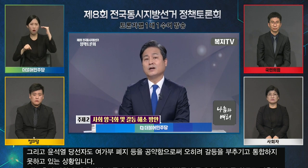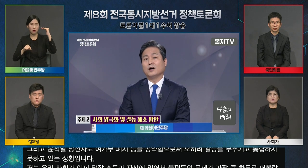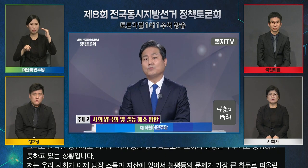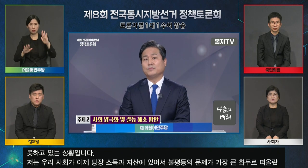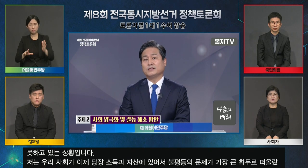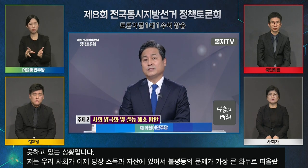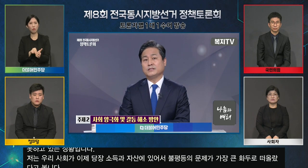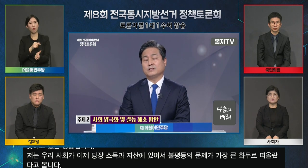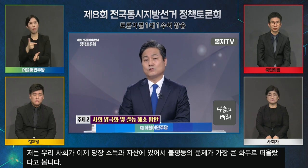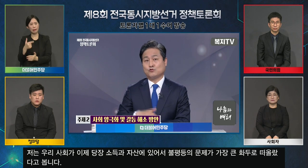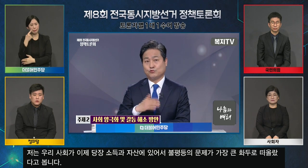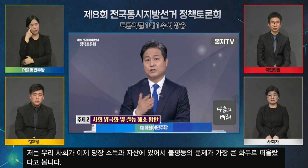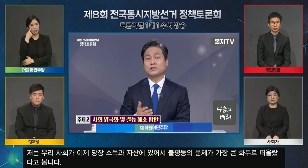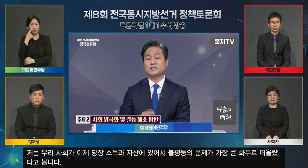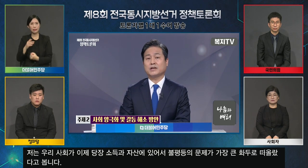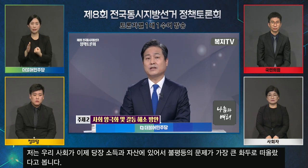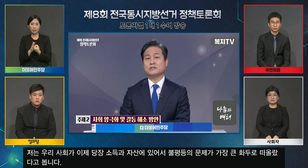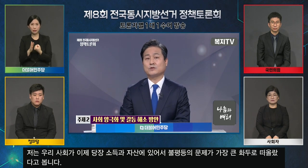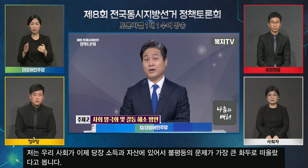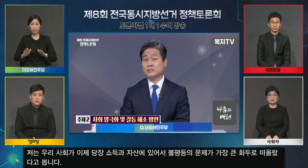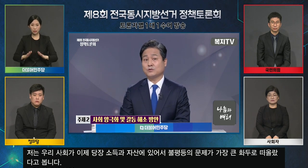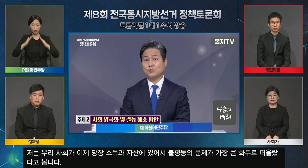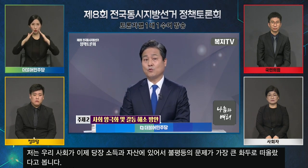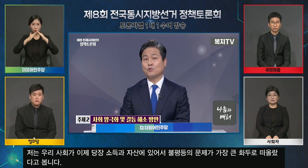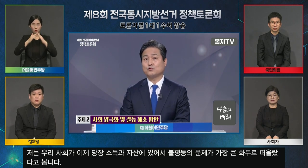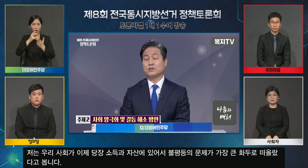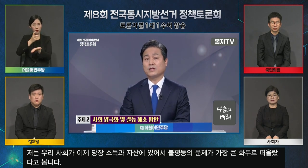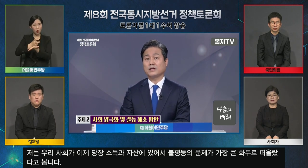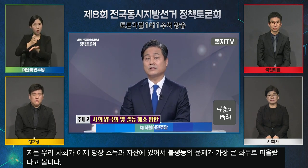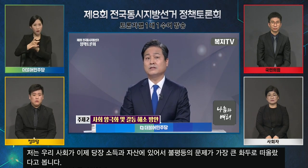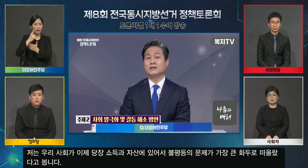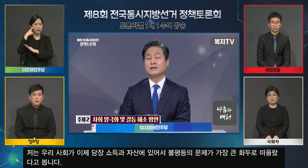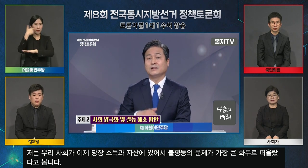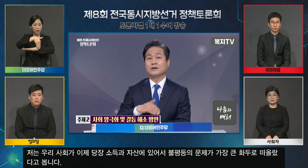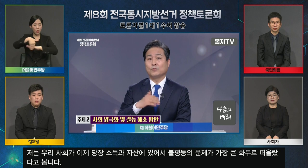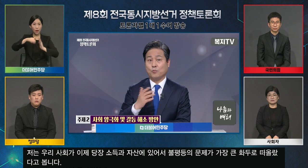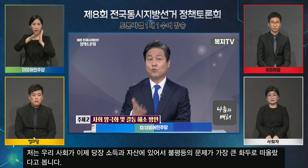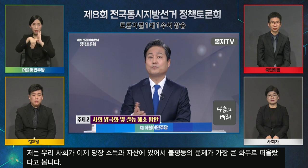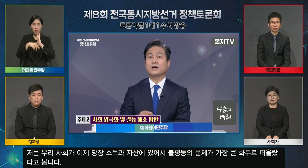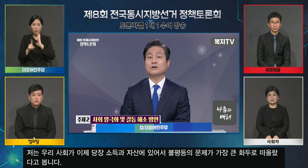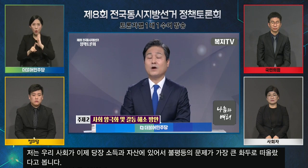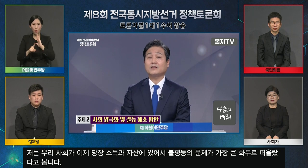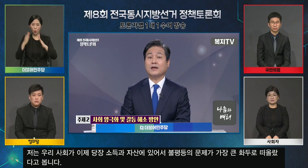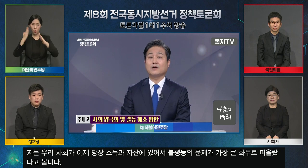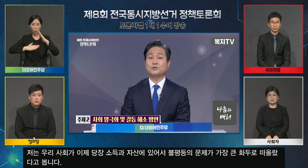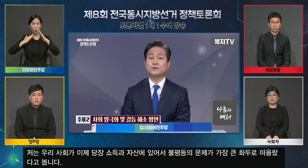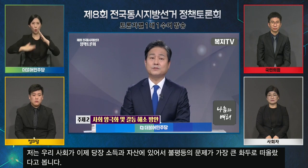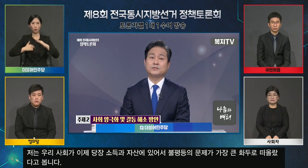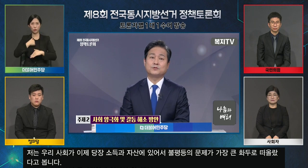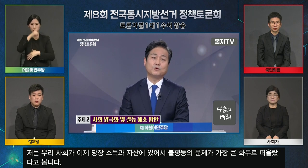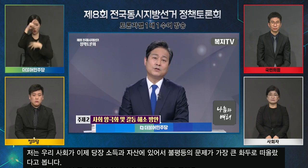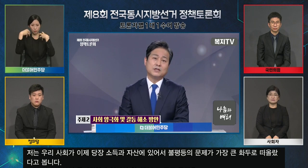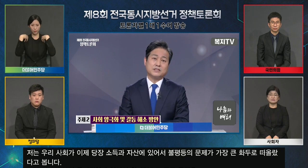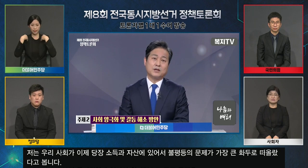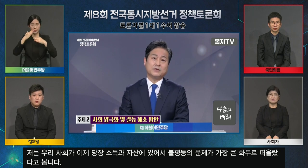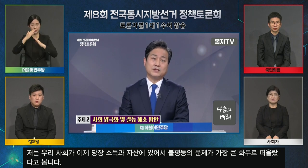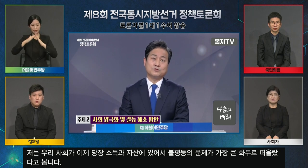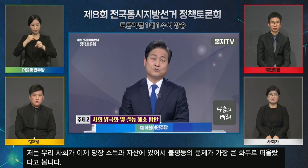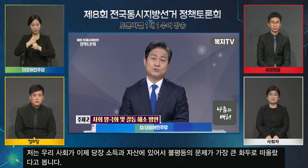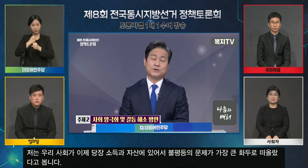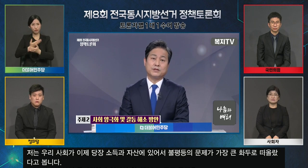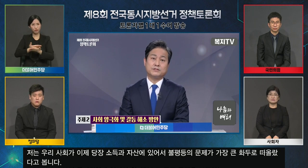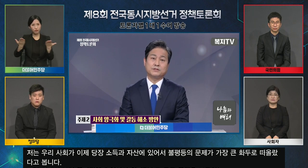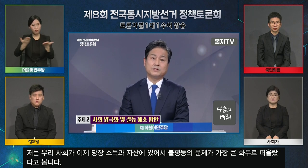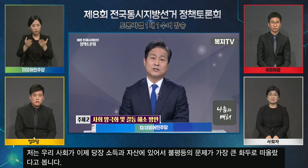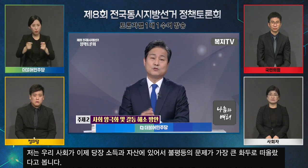주거 정책에 있어서 획기적으로 공공주택을 보급하는 걸 확대하고요. 그리고 재개발,